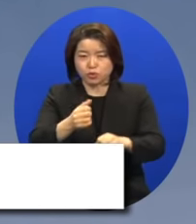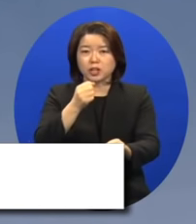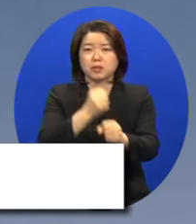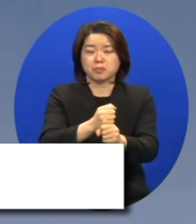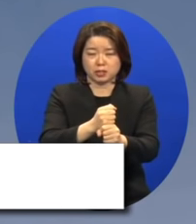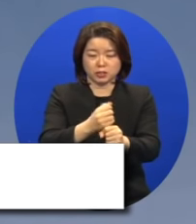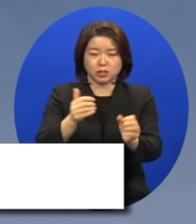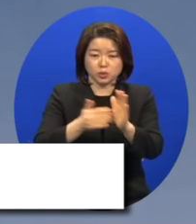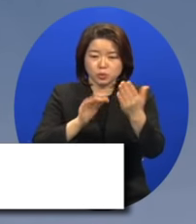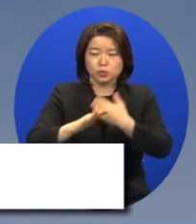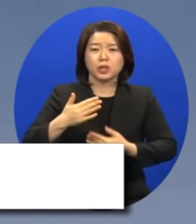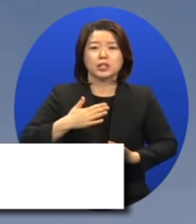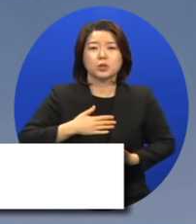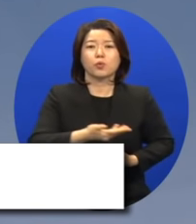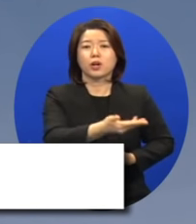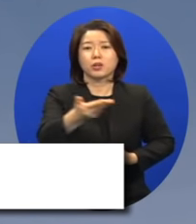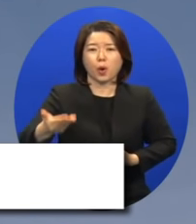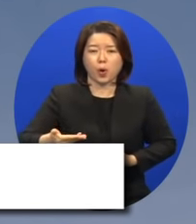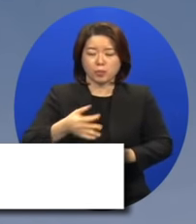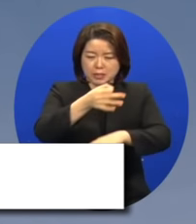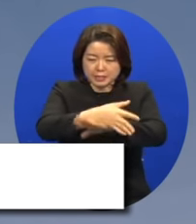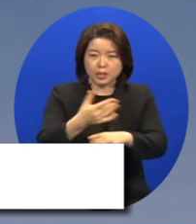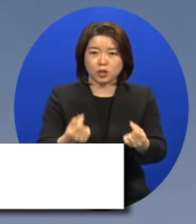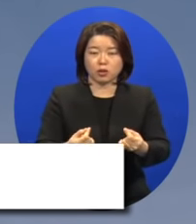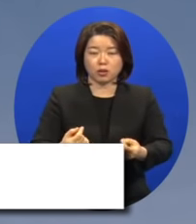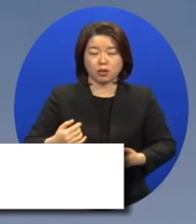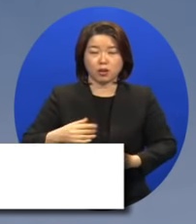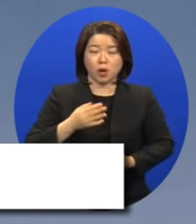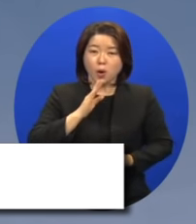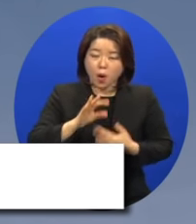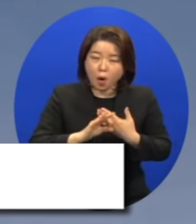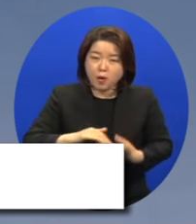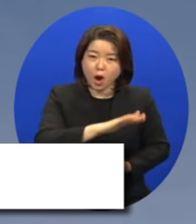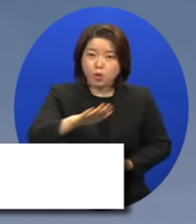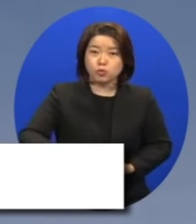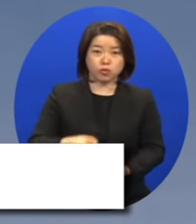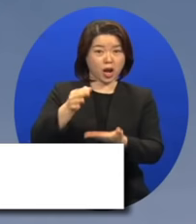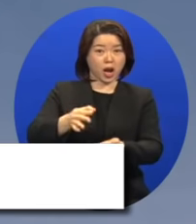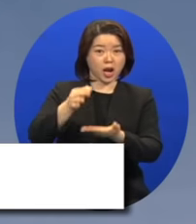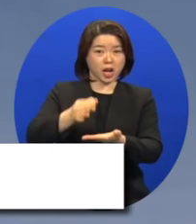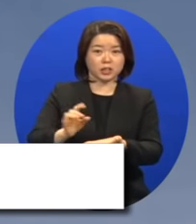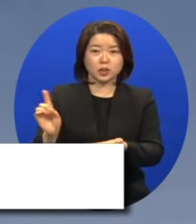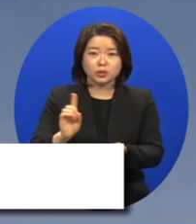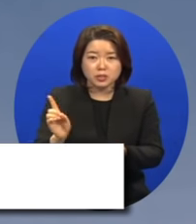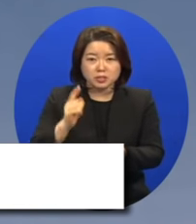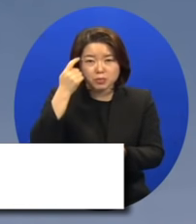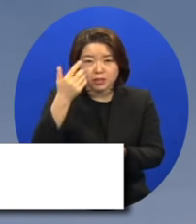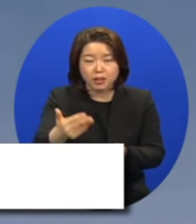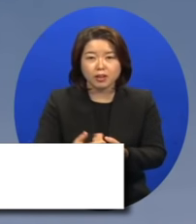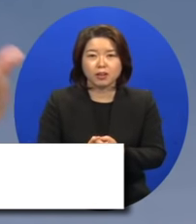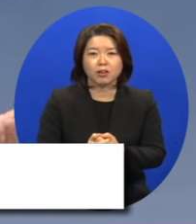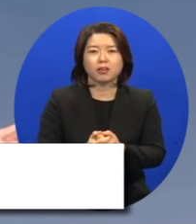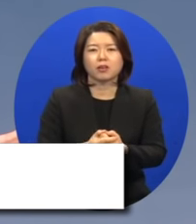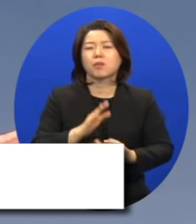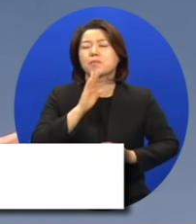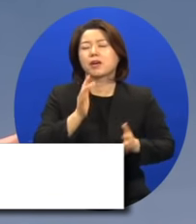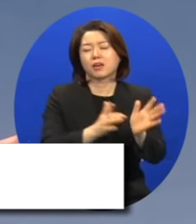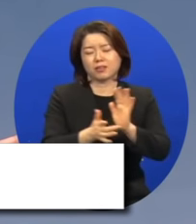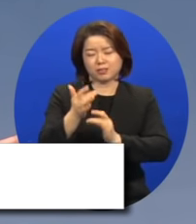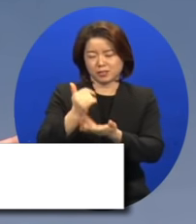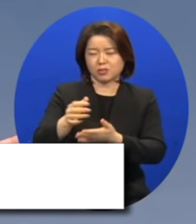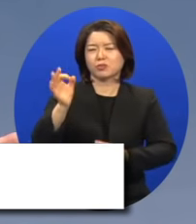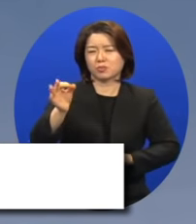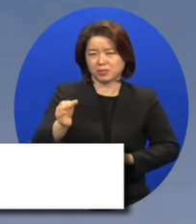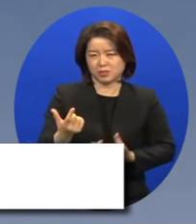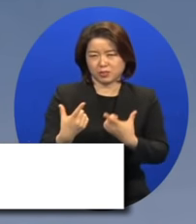나를구원하셨습니다.그렇다면우리의 가치는어떤종류의가치일까요? 그것은예수님